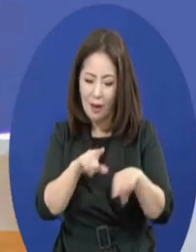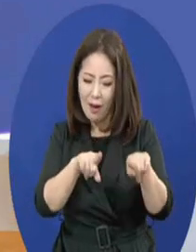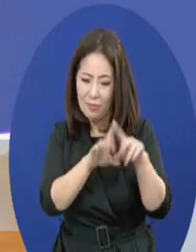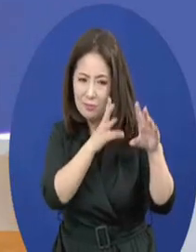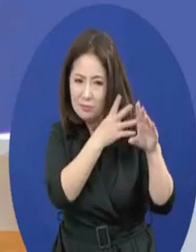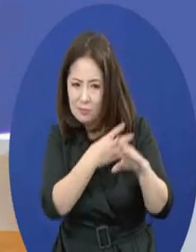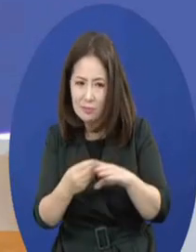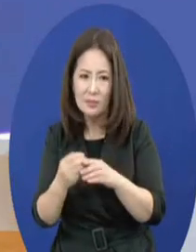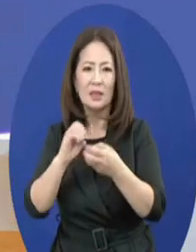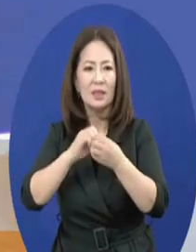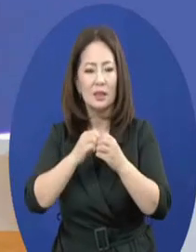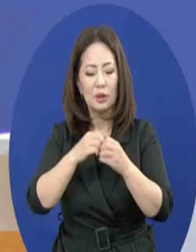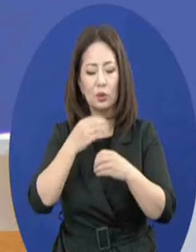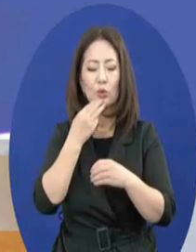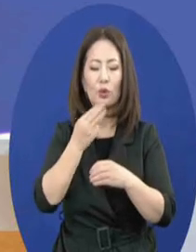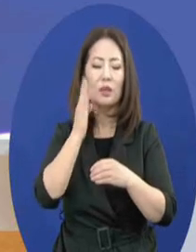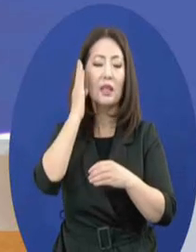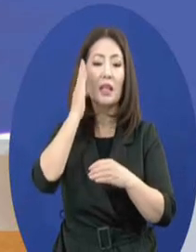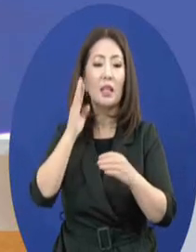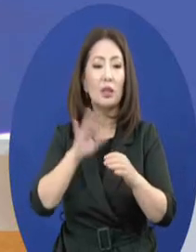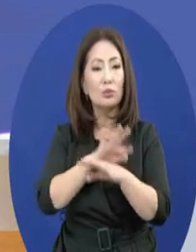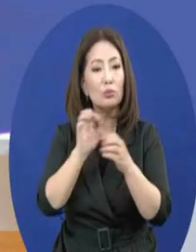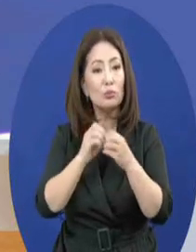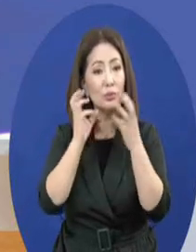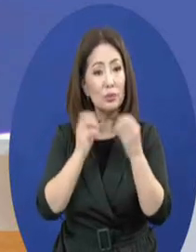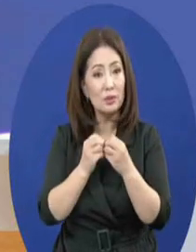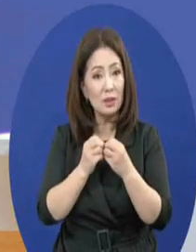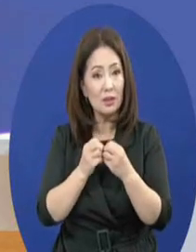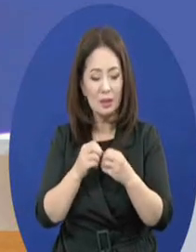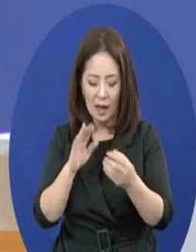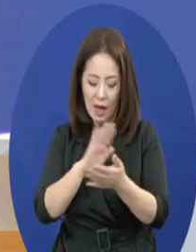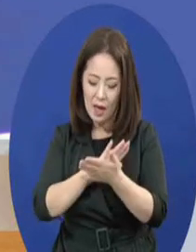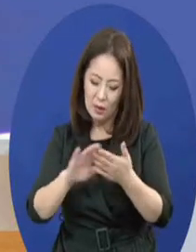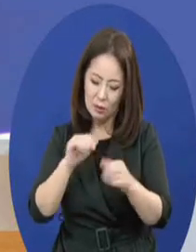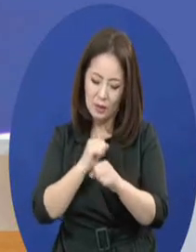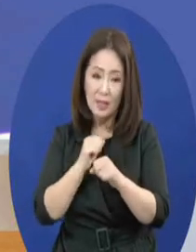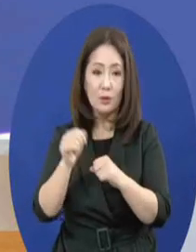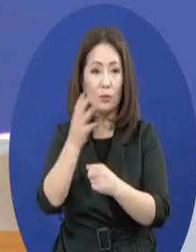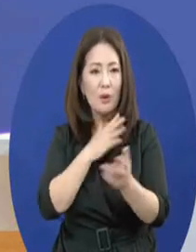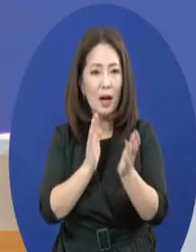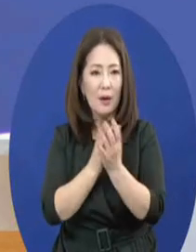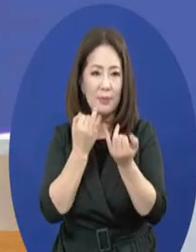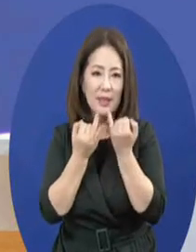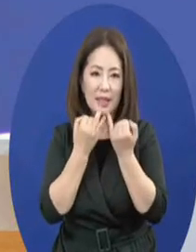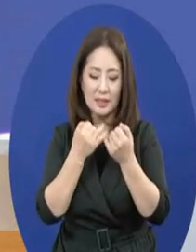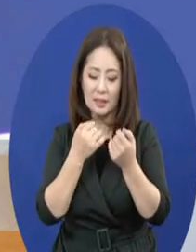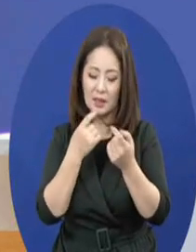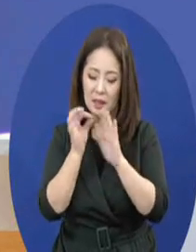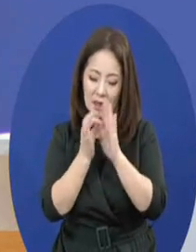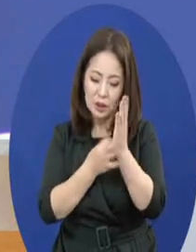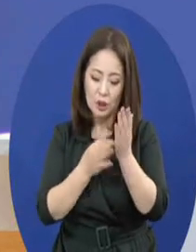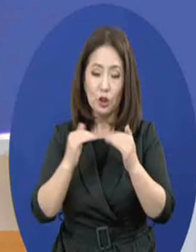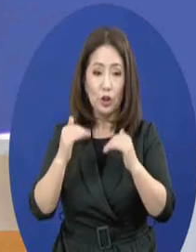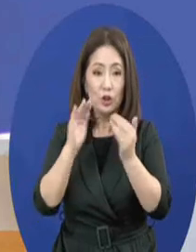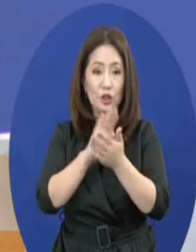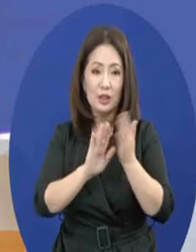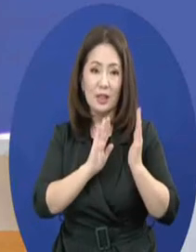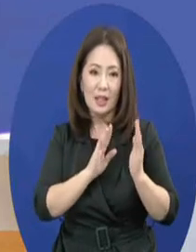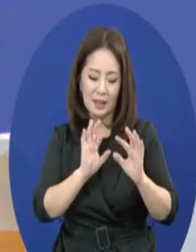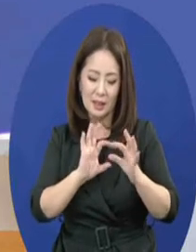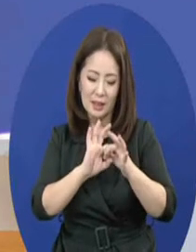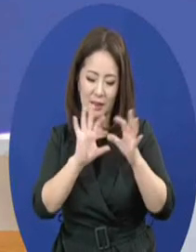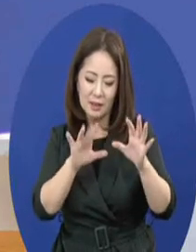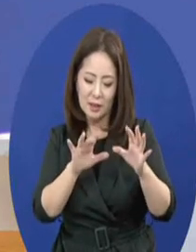төлөвшүүлж шударга ирээдүйг хамтдаа зохицлох ариун үйлсэд хамтын хэлэлцээр шийдлэр хөгжлийн шин хаалгыг нэг түүхэн